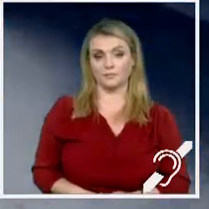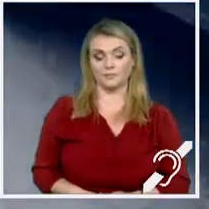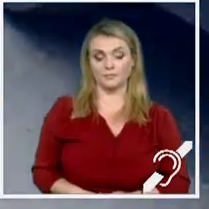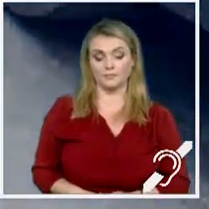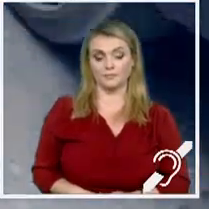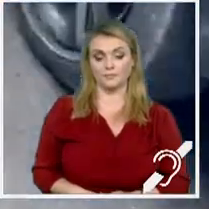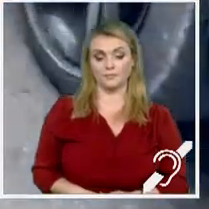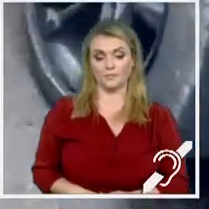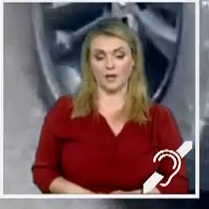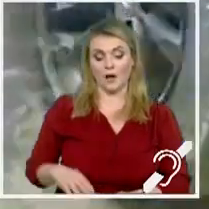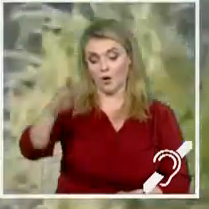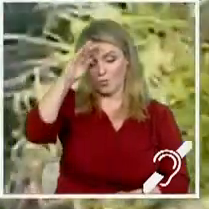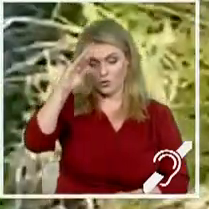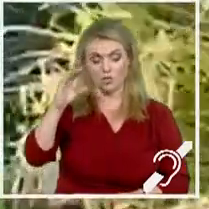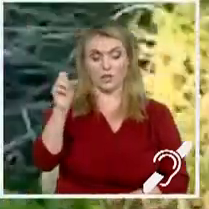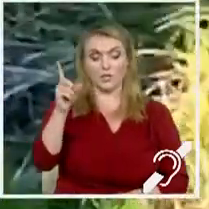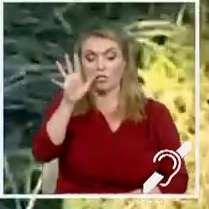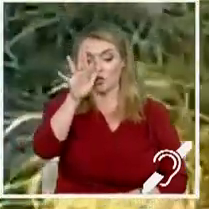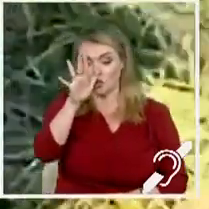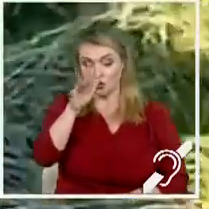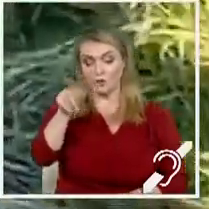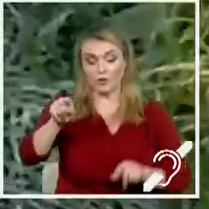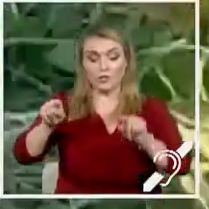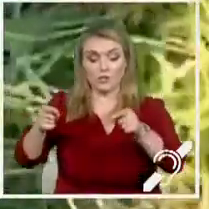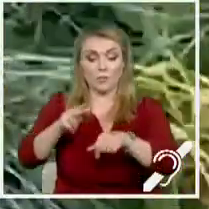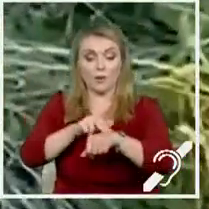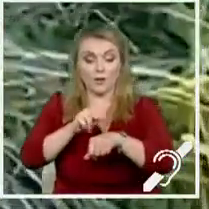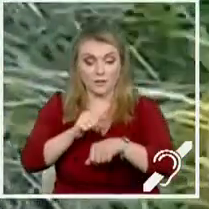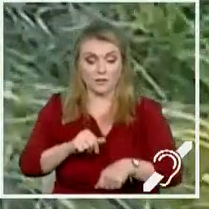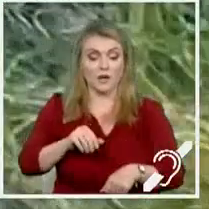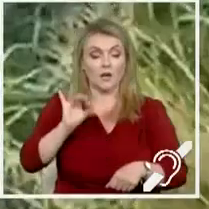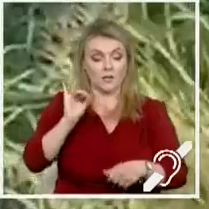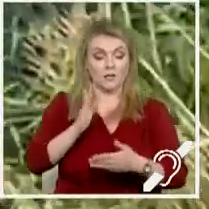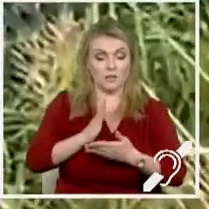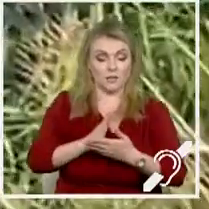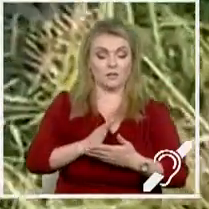Un bărbat din Chișinău a fost reținut de oamenii legii și riscă până la 15